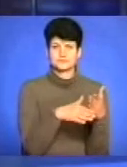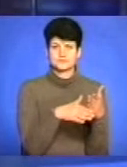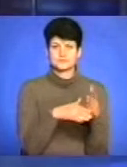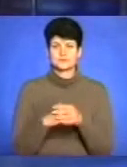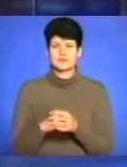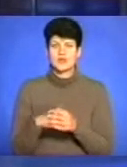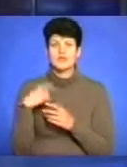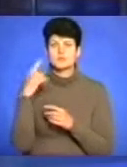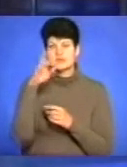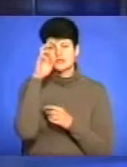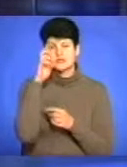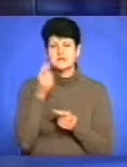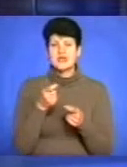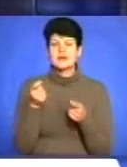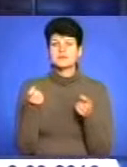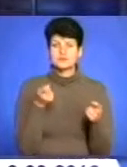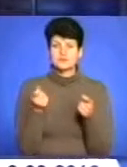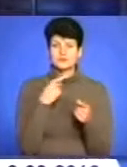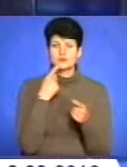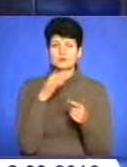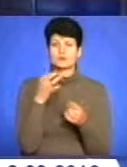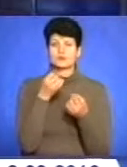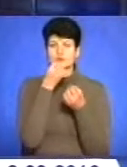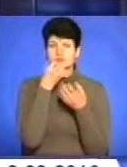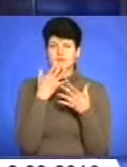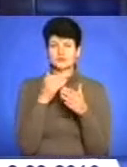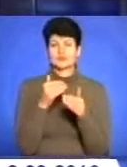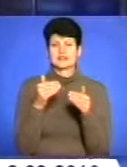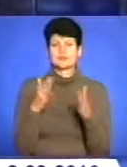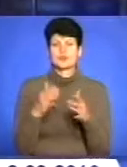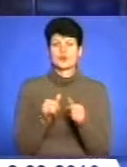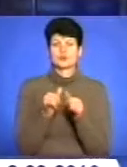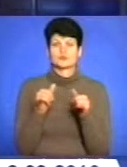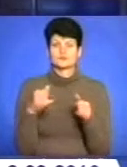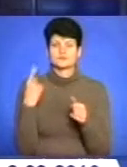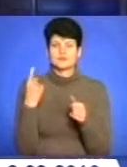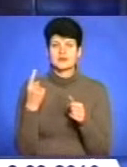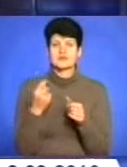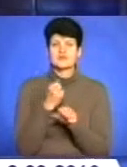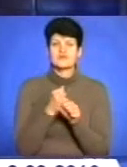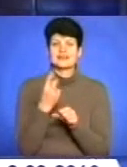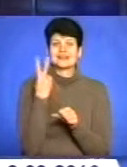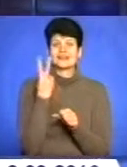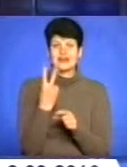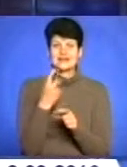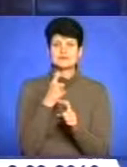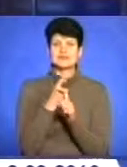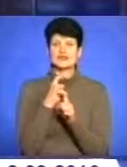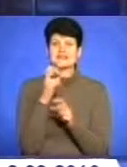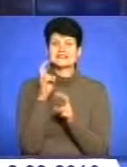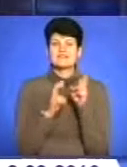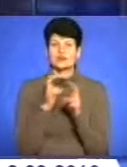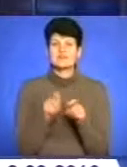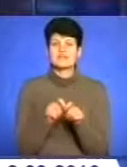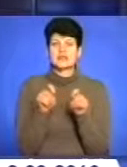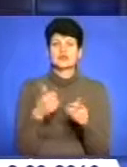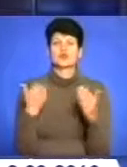У облдержадміністрації звітують про позитивну динаміку економіки краю. Запрацювали два спиртові заводи, відкривають нові